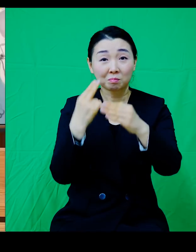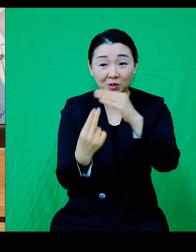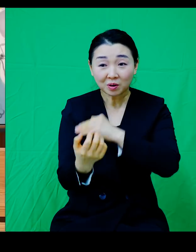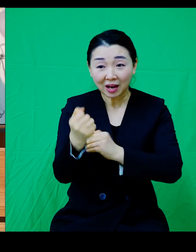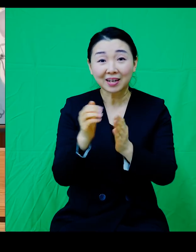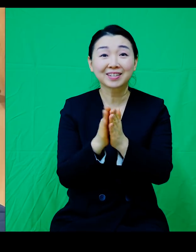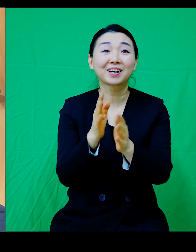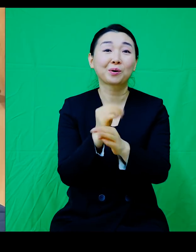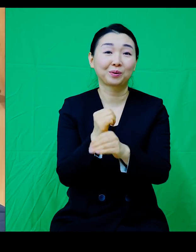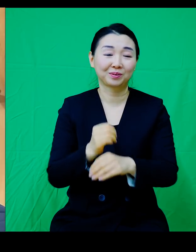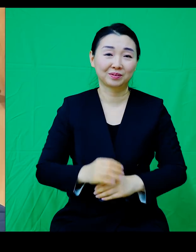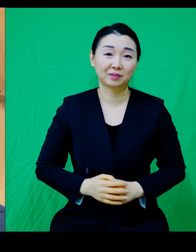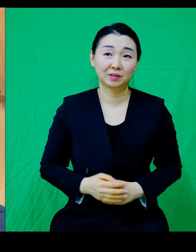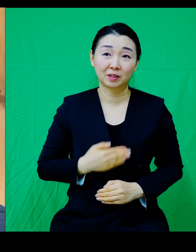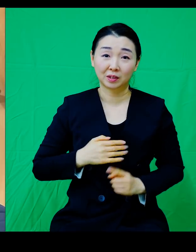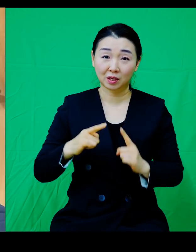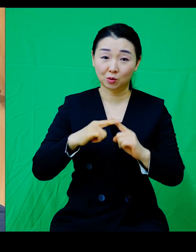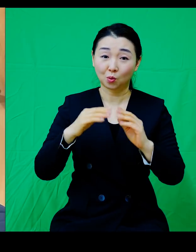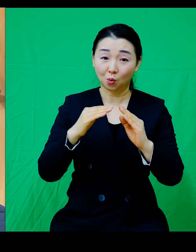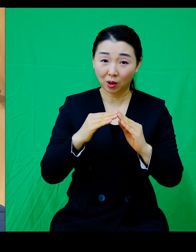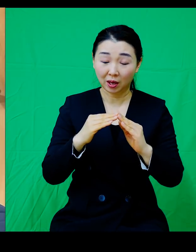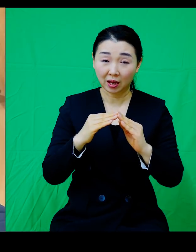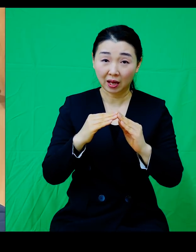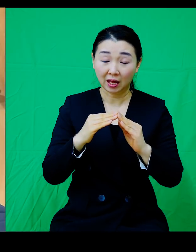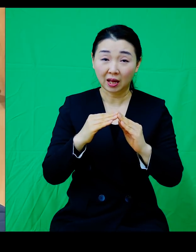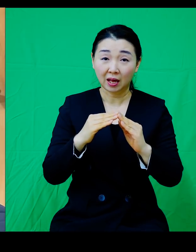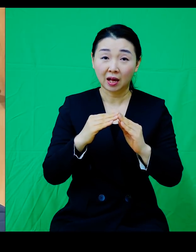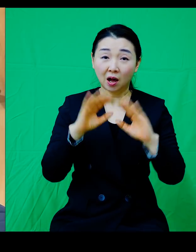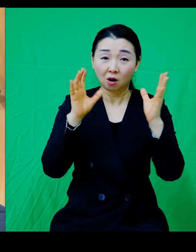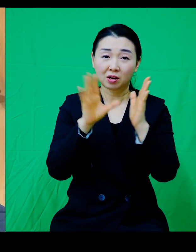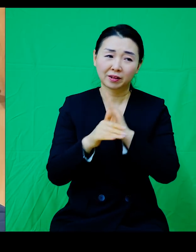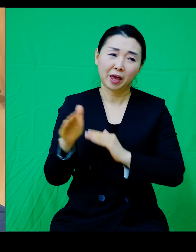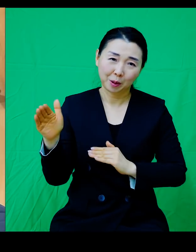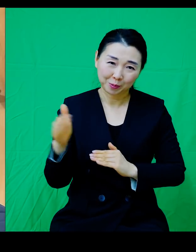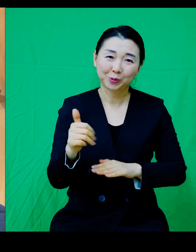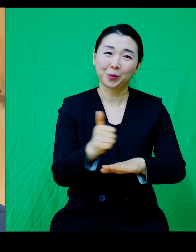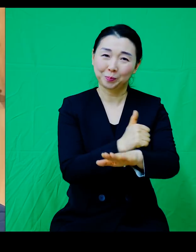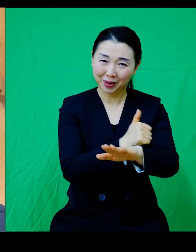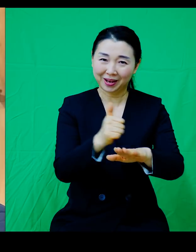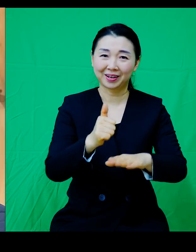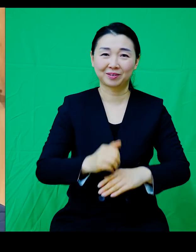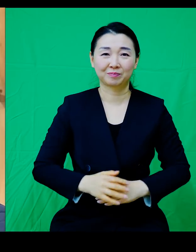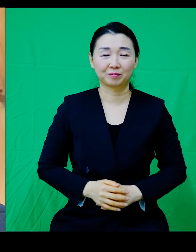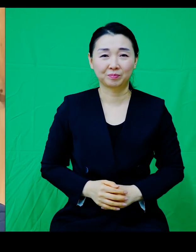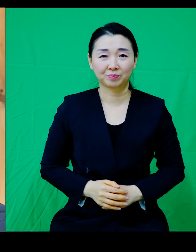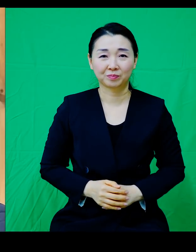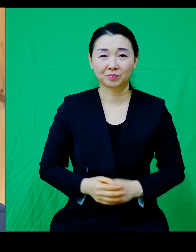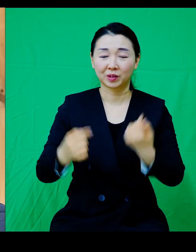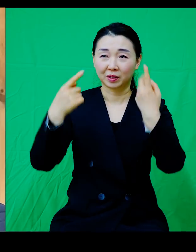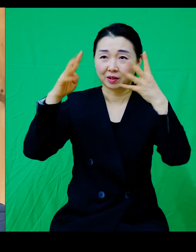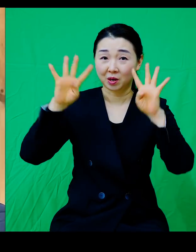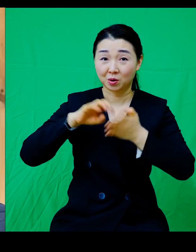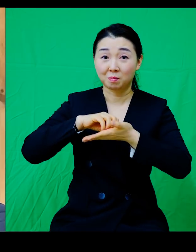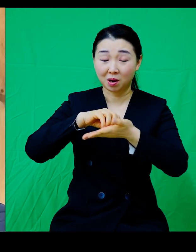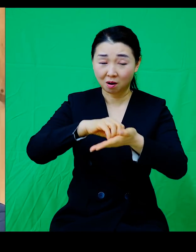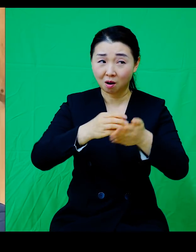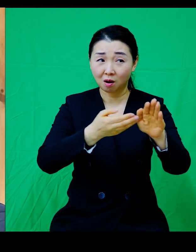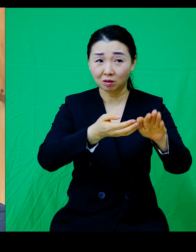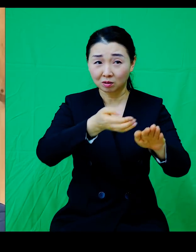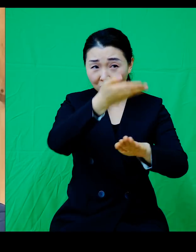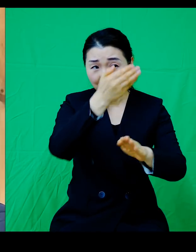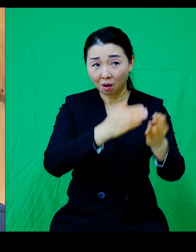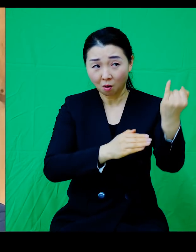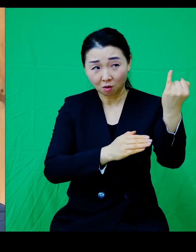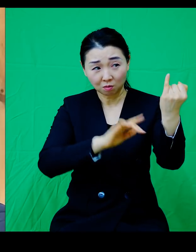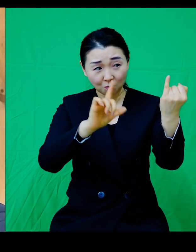되셨을까요? 저는 이제 교회는 어렸을 때 모태신앙은 아닌데 어렸을 때부터 쭉 네. 다녔거든요. 근데 이제 대학교 가면서 그 선배